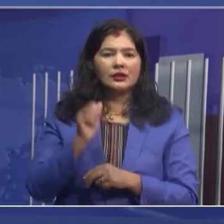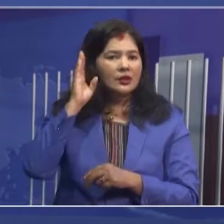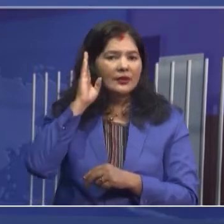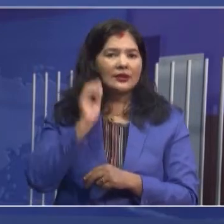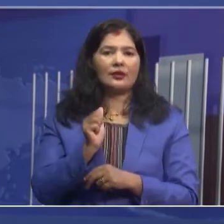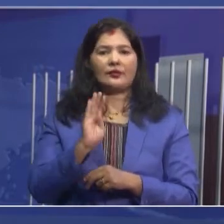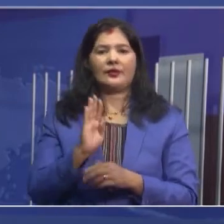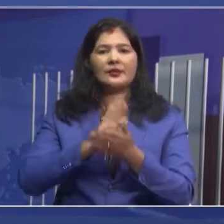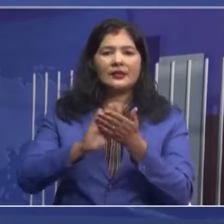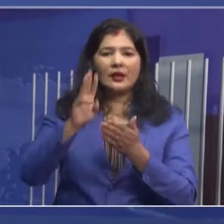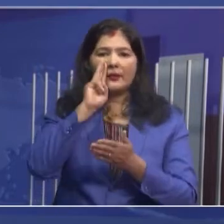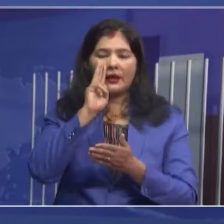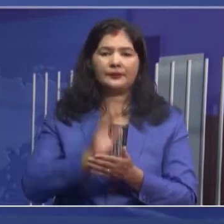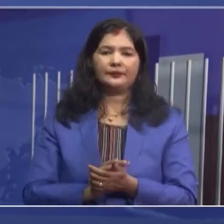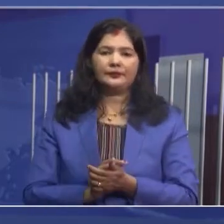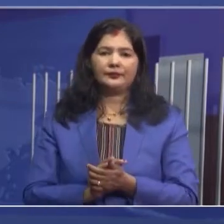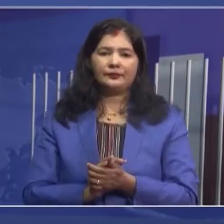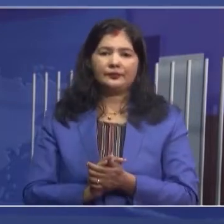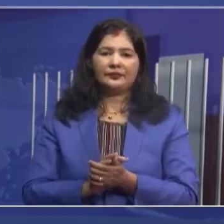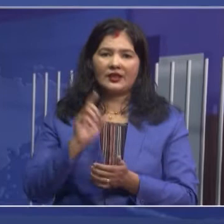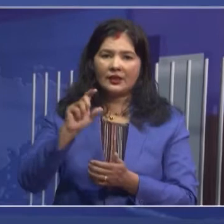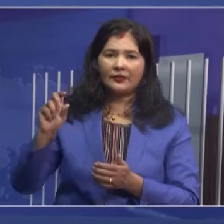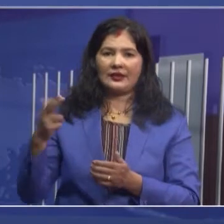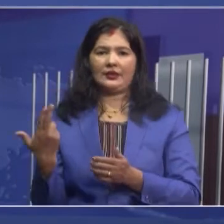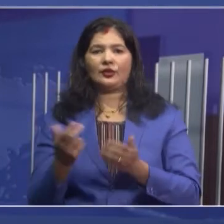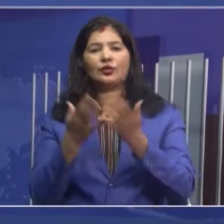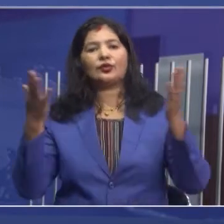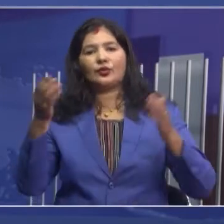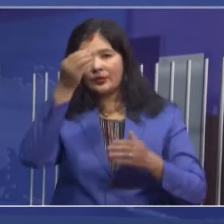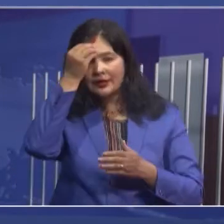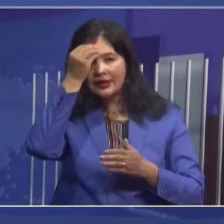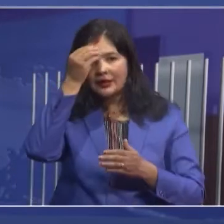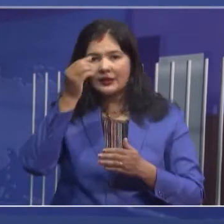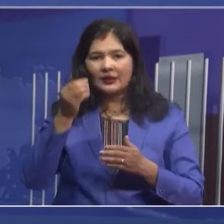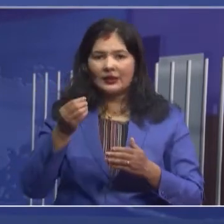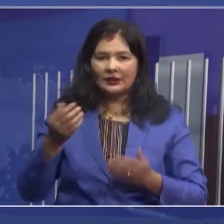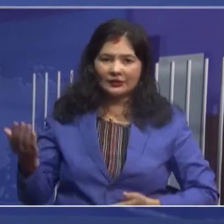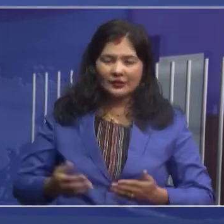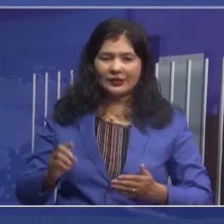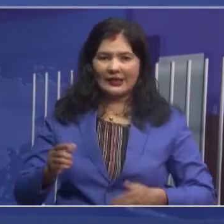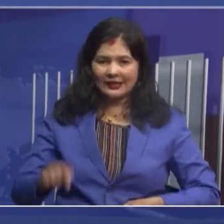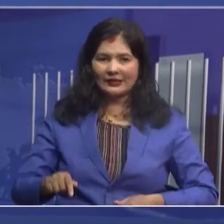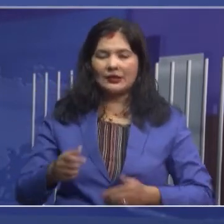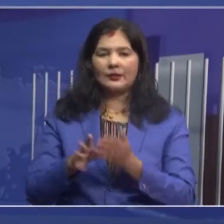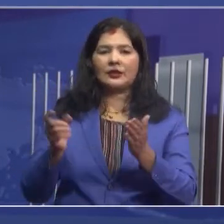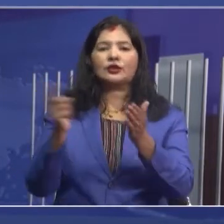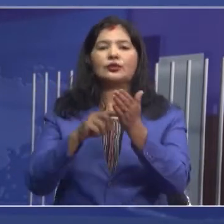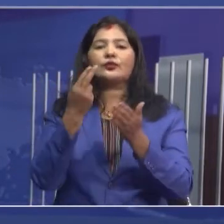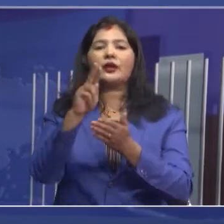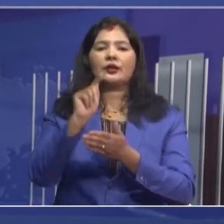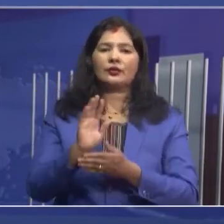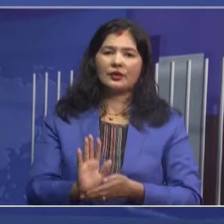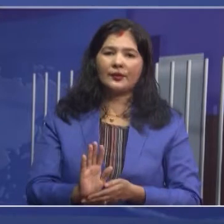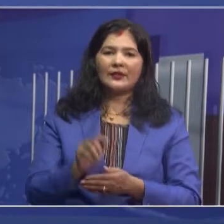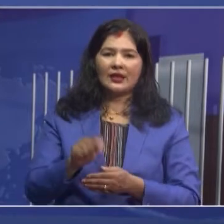समाचार अब विस्तारमा। नेपालीहरूको महान चाड बडादशी आजबाट सुरु भएको छ। हरेक वर्ष आश्विन